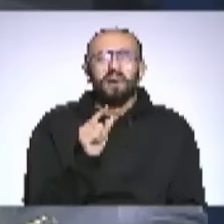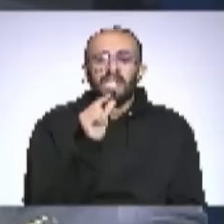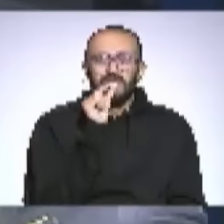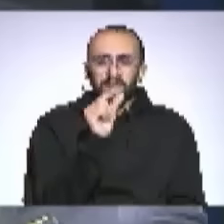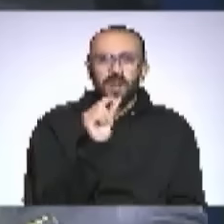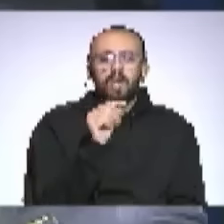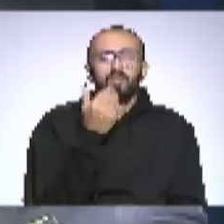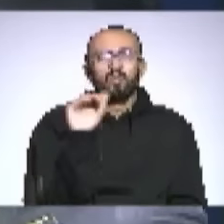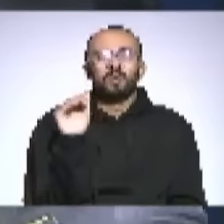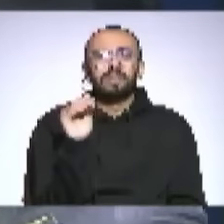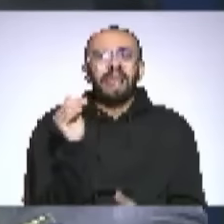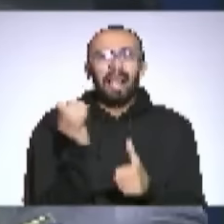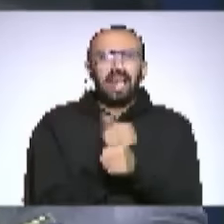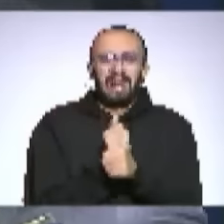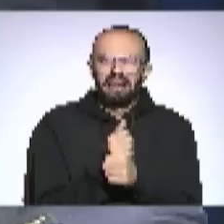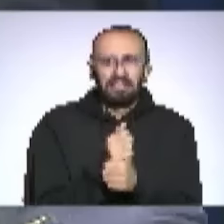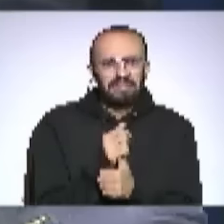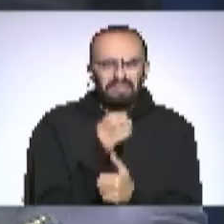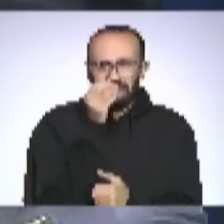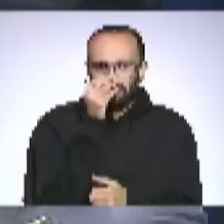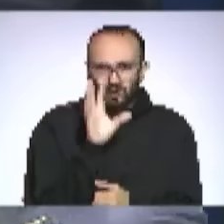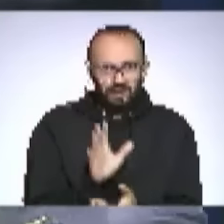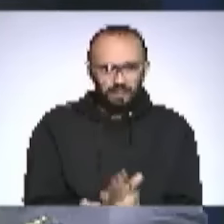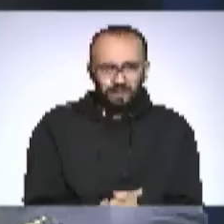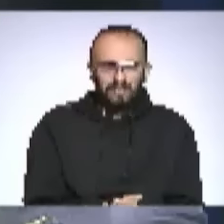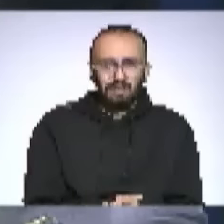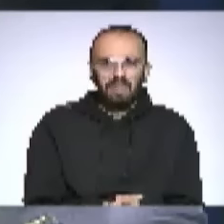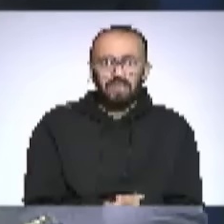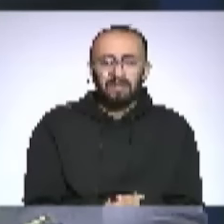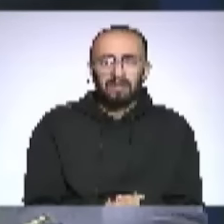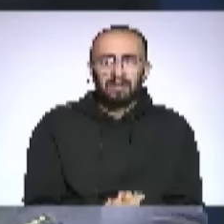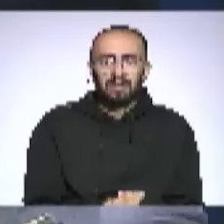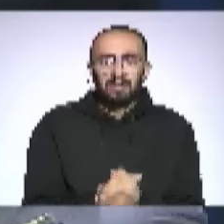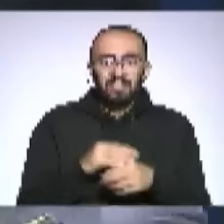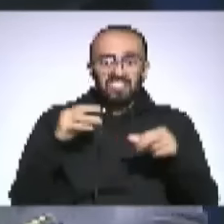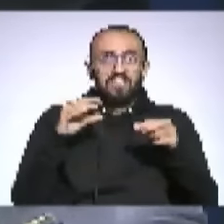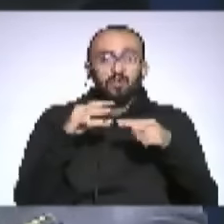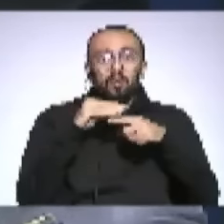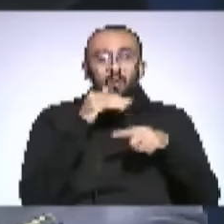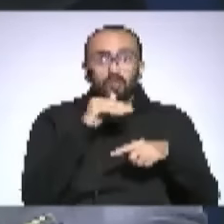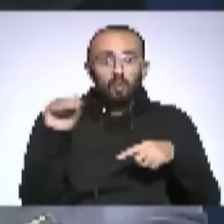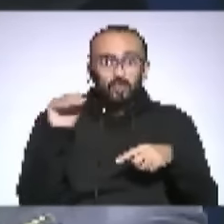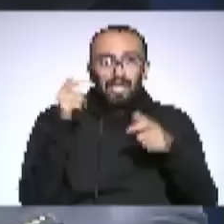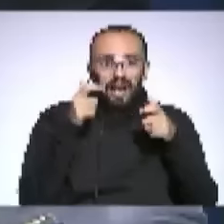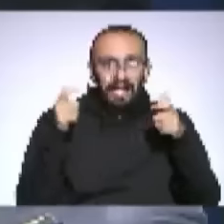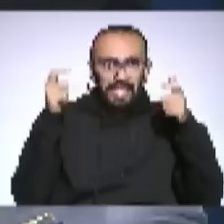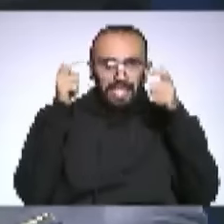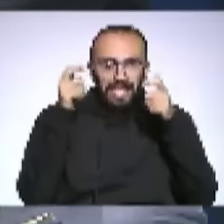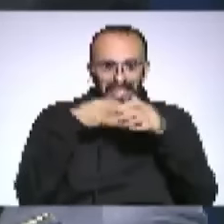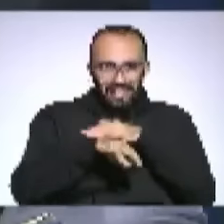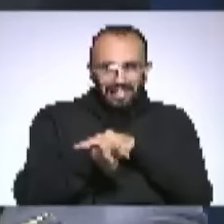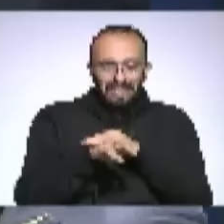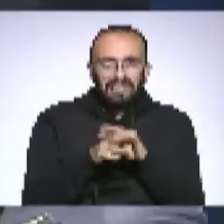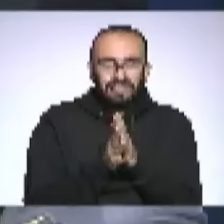نصف اكليل اه هي عباره نصف اقليل لها بعد طاسي